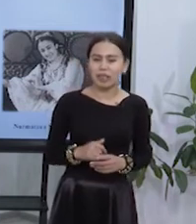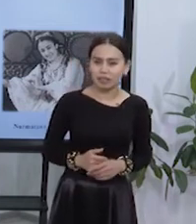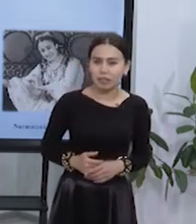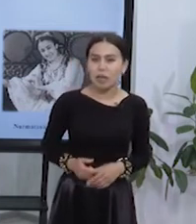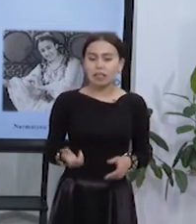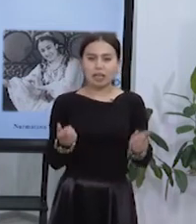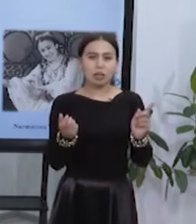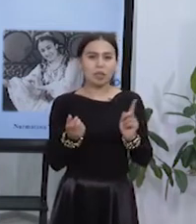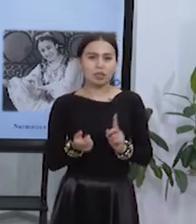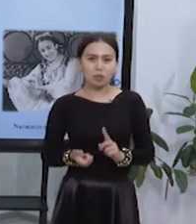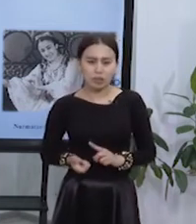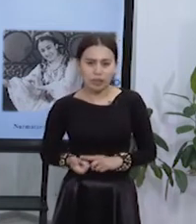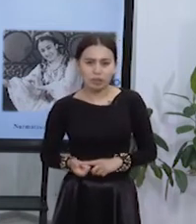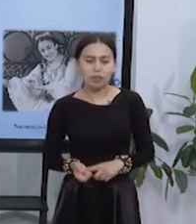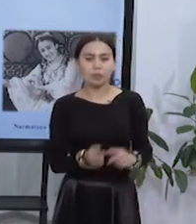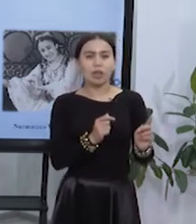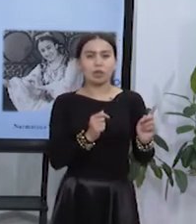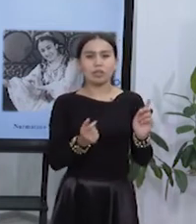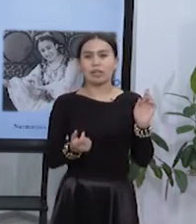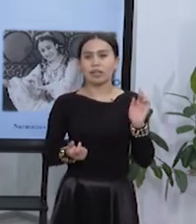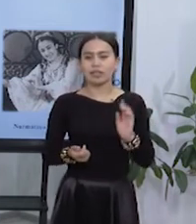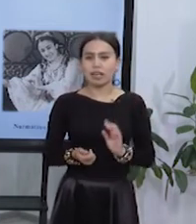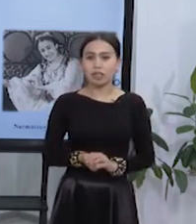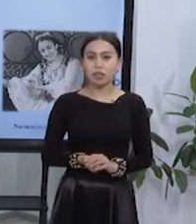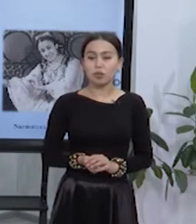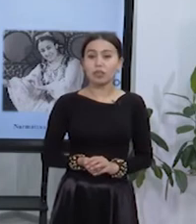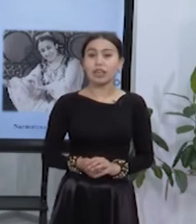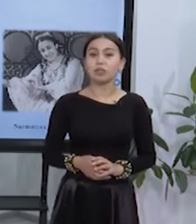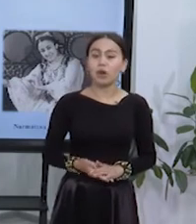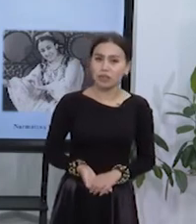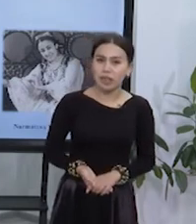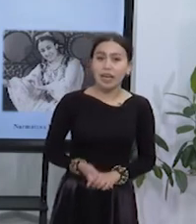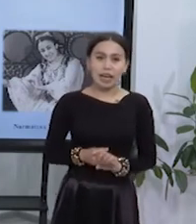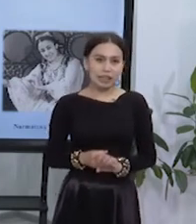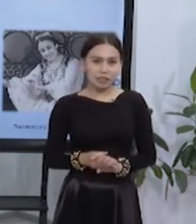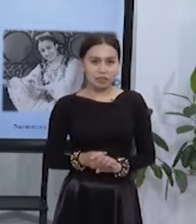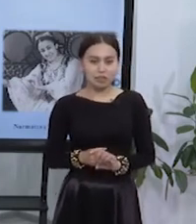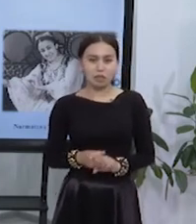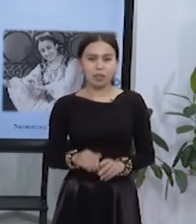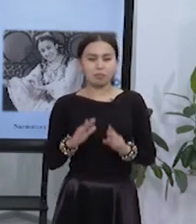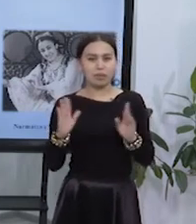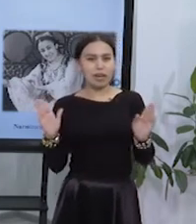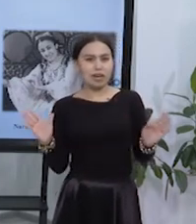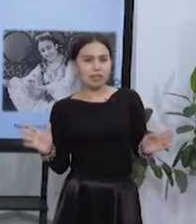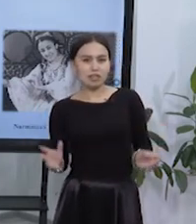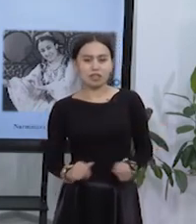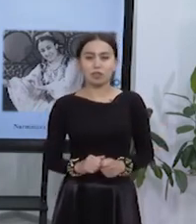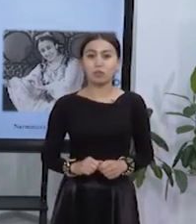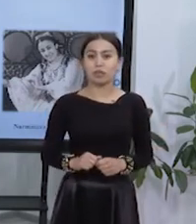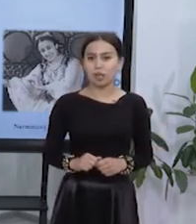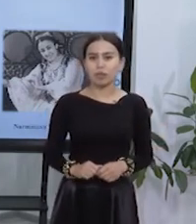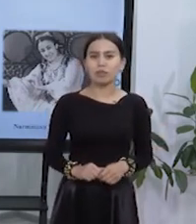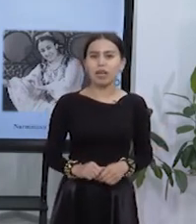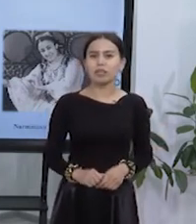ham o'rganib, salomlarni o'rganib, qo'l dasta harakatlarini ham o'rganib oldik. Ana endi sizlar bilan